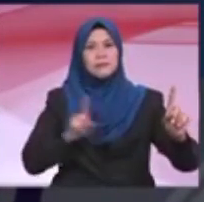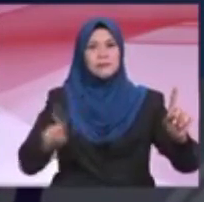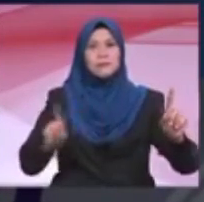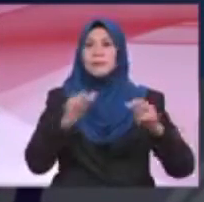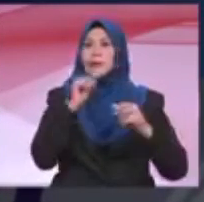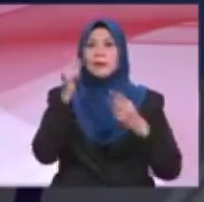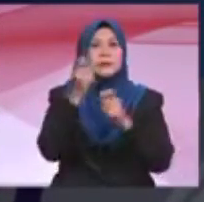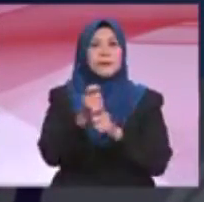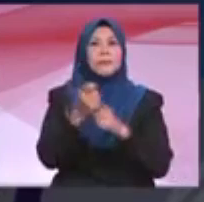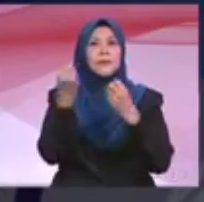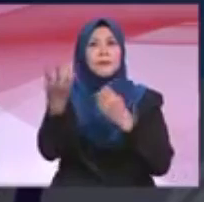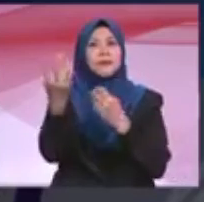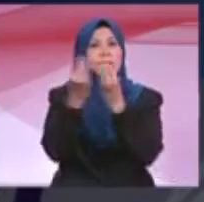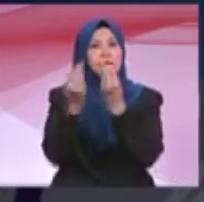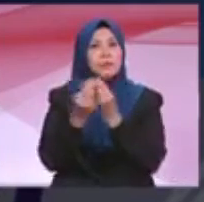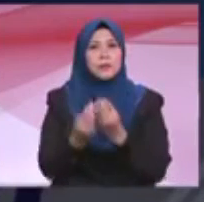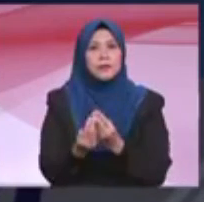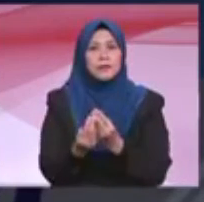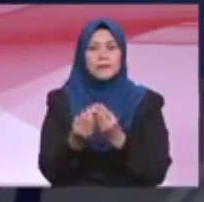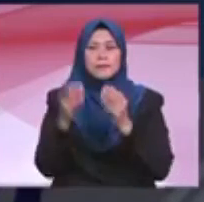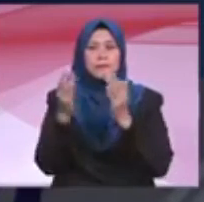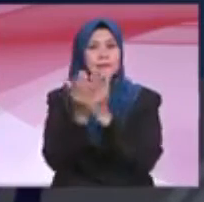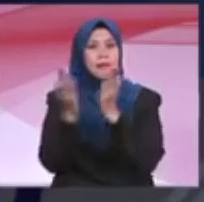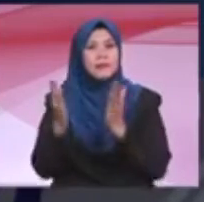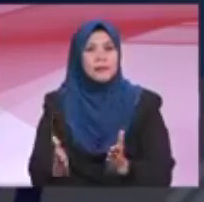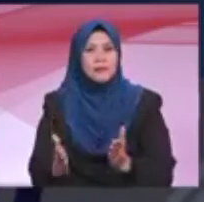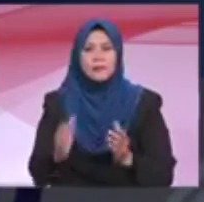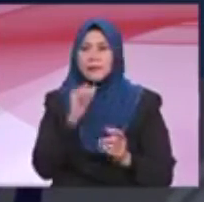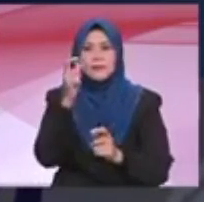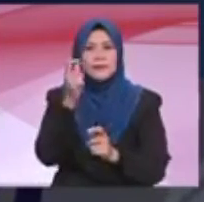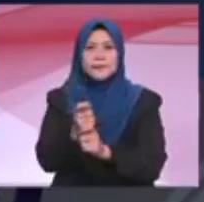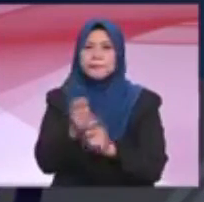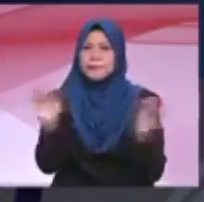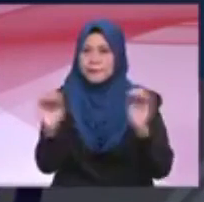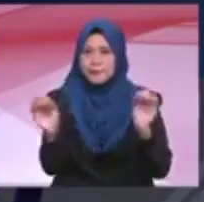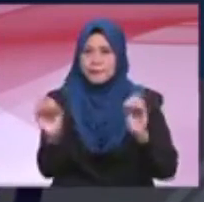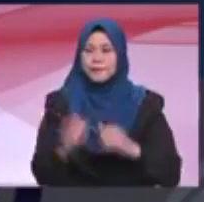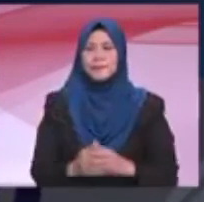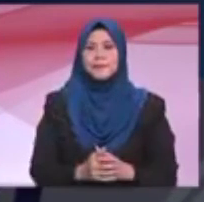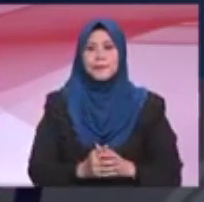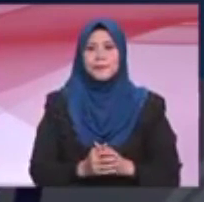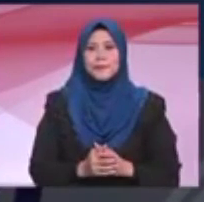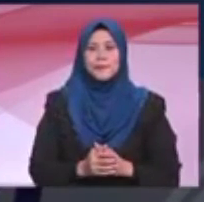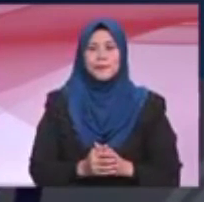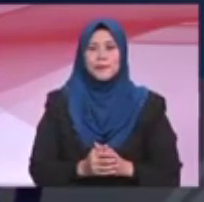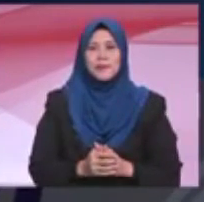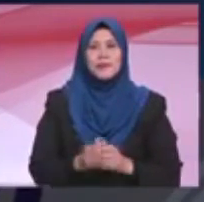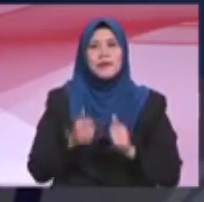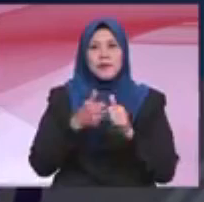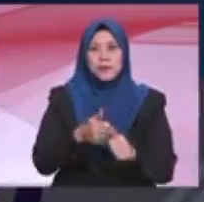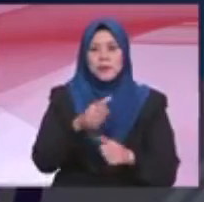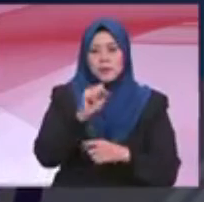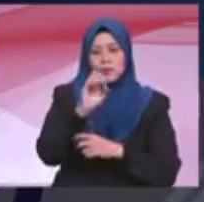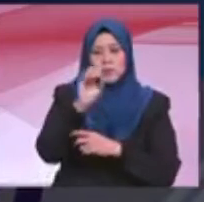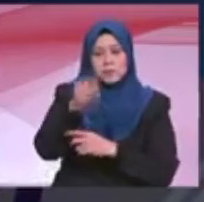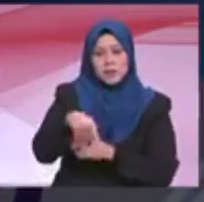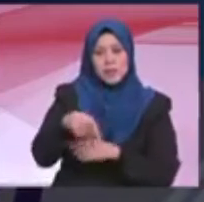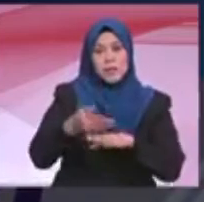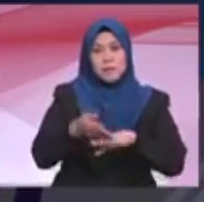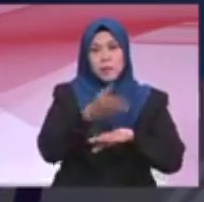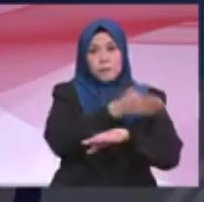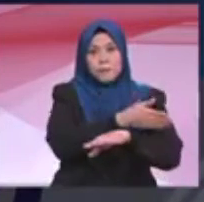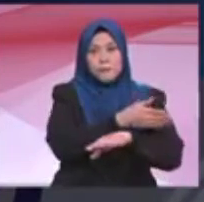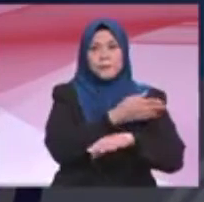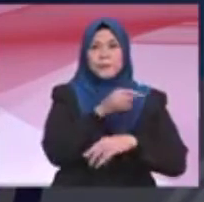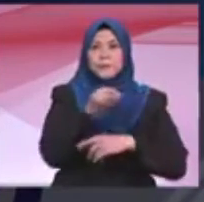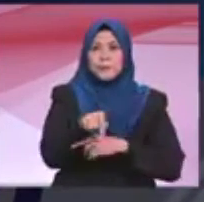tetapkan berapa jumlah orang murid dalam sesuatu kelas tersebut. Ya, seperti mana SOP sebelum ini,